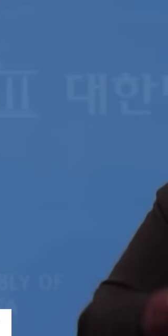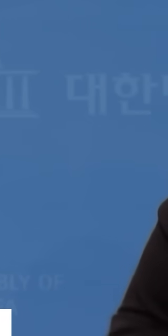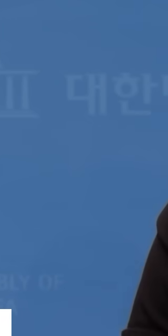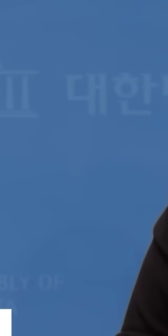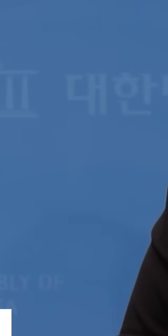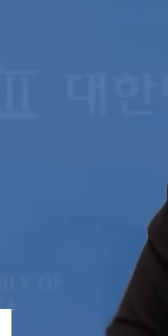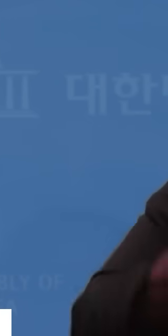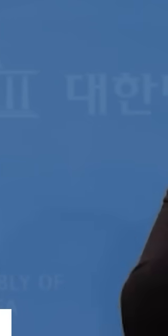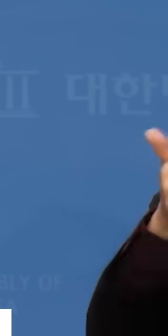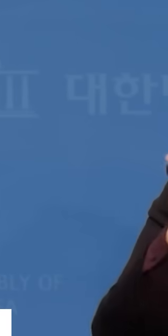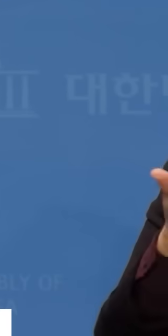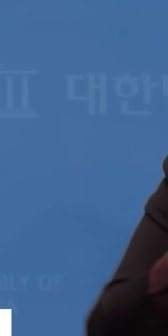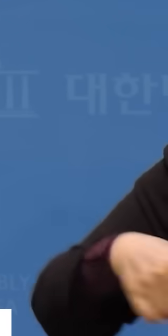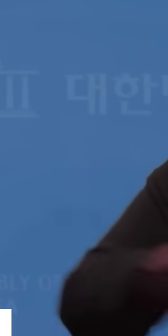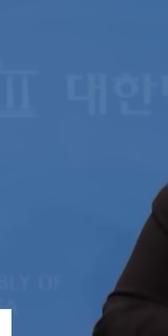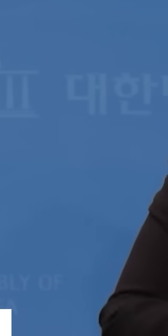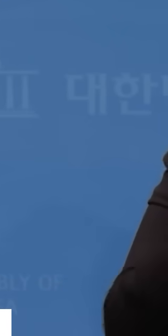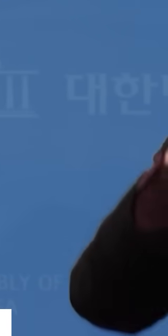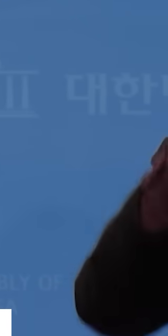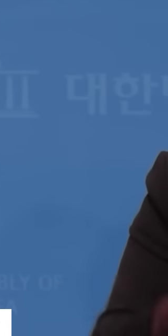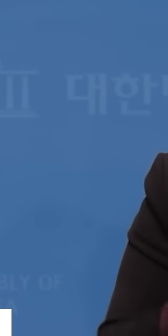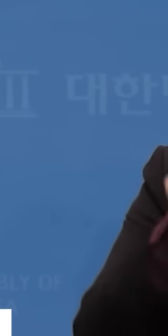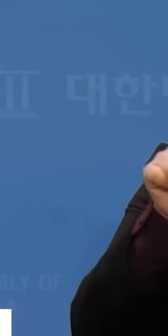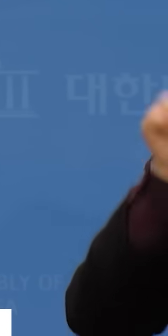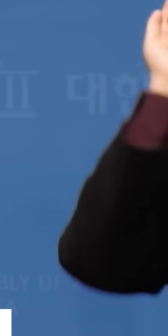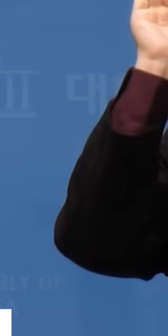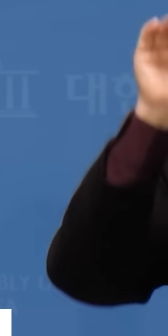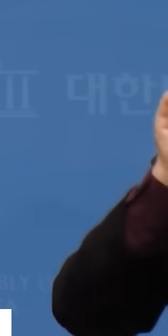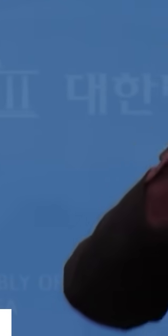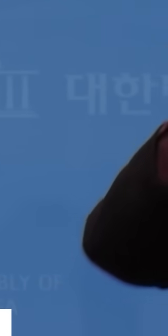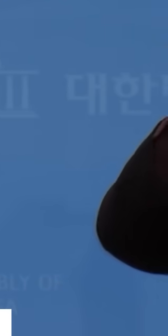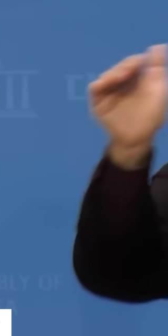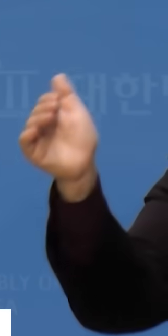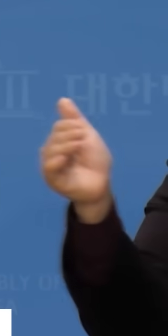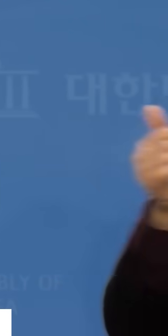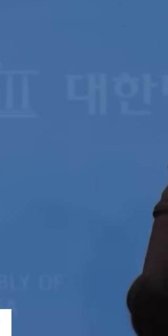국민의 공존의 바다라는 것을 이야기 드렸습니다.